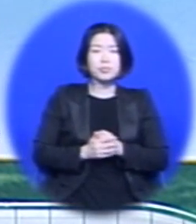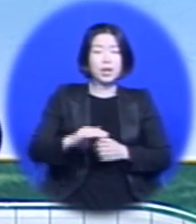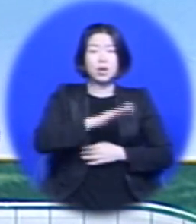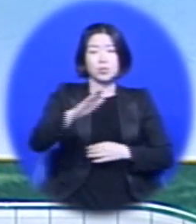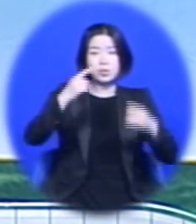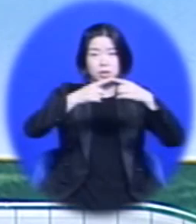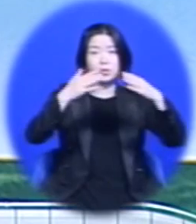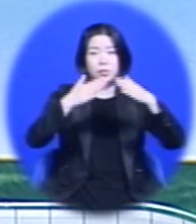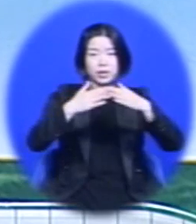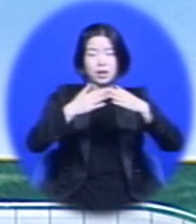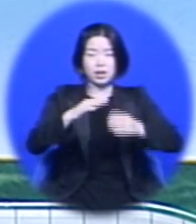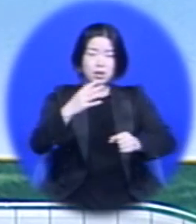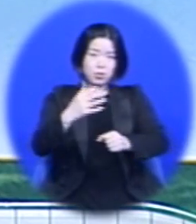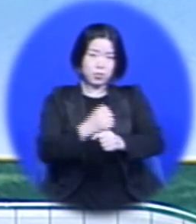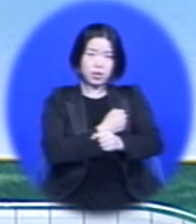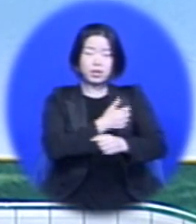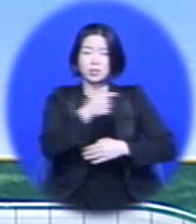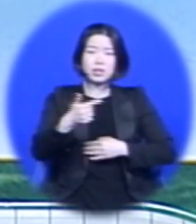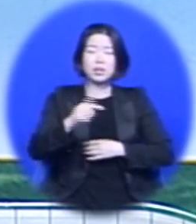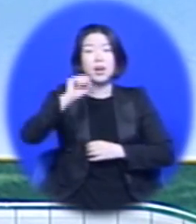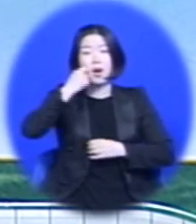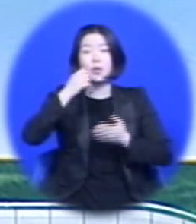선한목자교회가 굉장히 어려운 때를